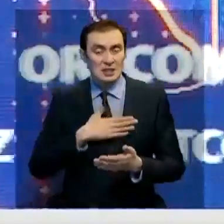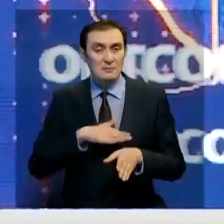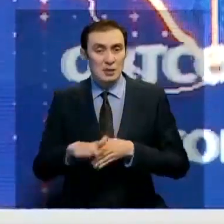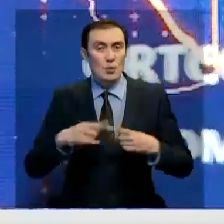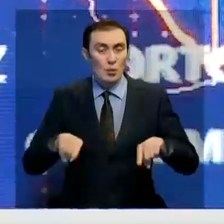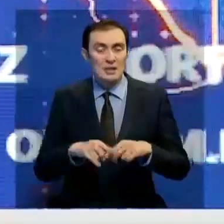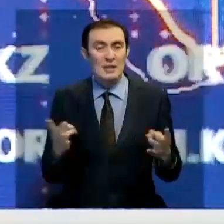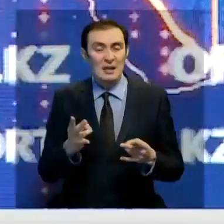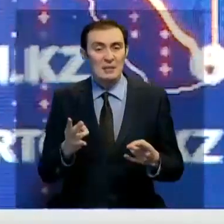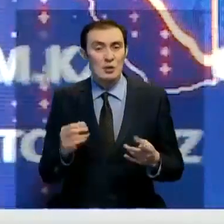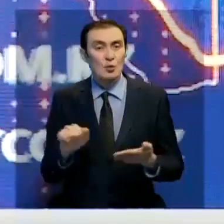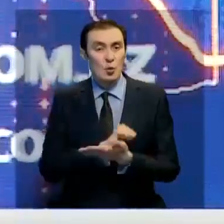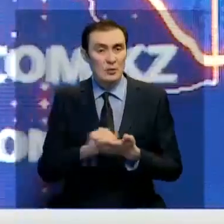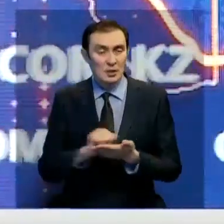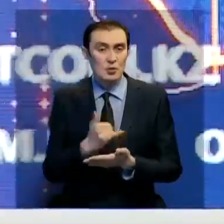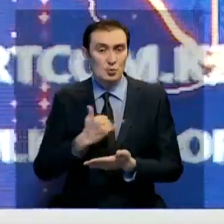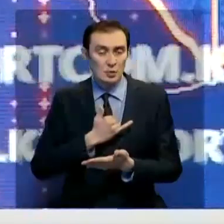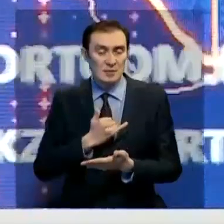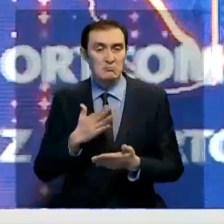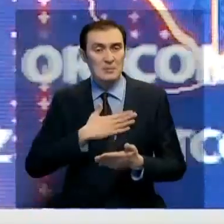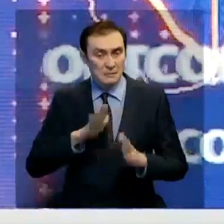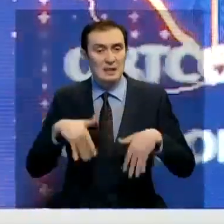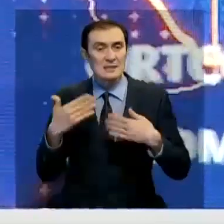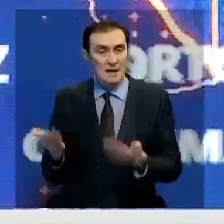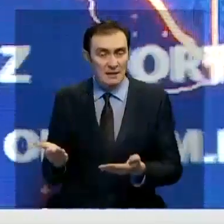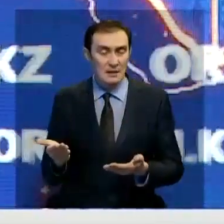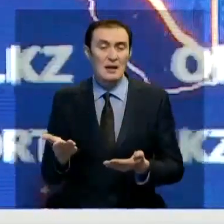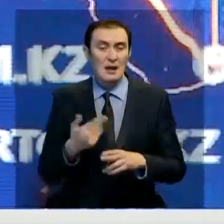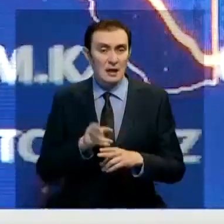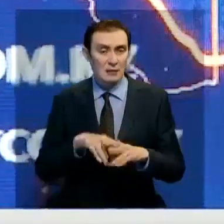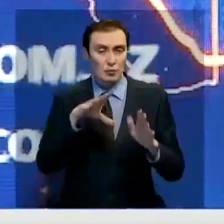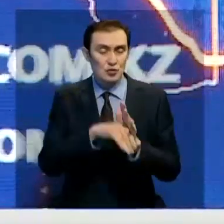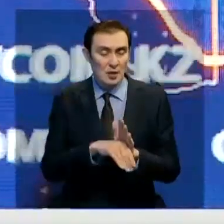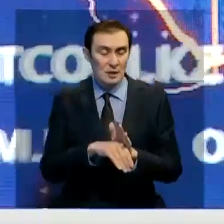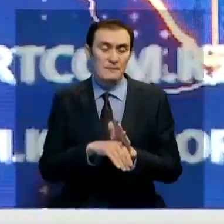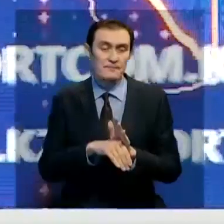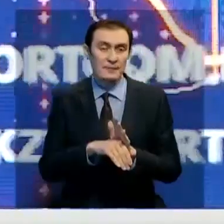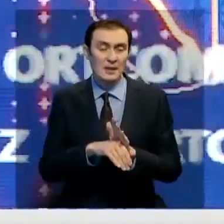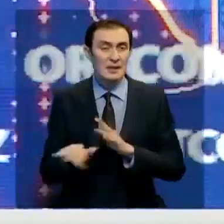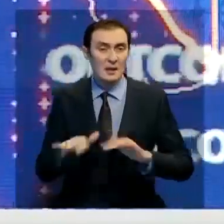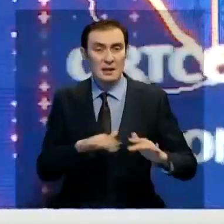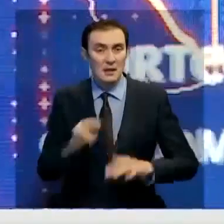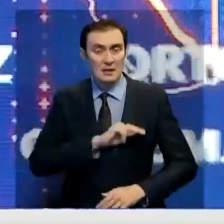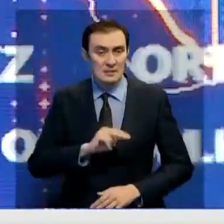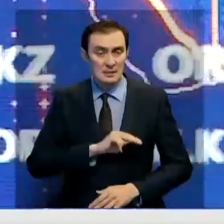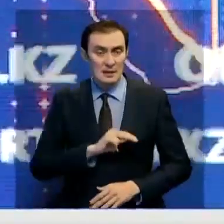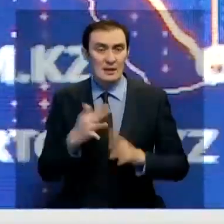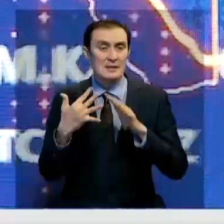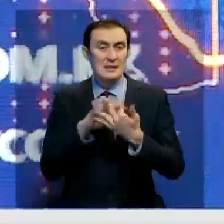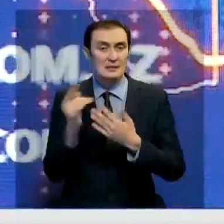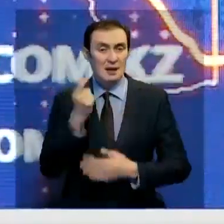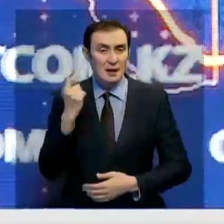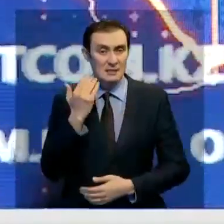необходимую документацию, которая была у нас запрошена, мы ее предоставили. Это касается, наверное, деятельности там, крестьянских